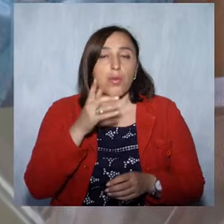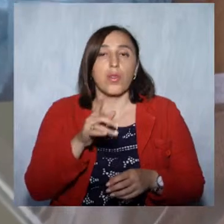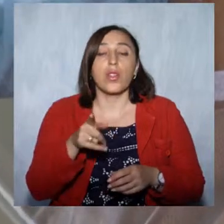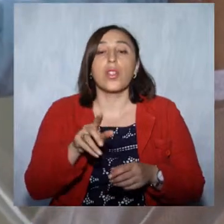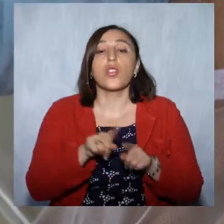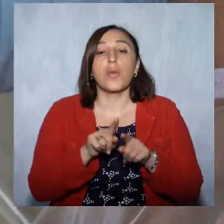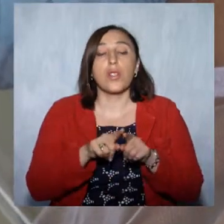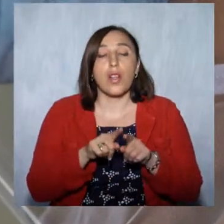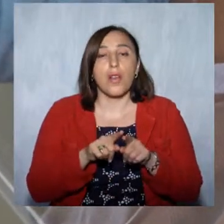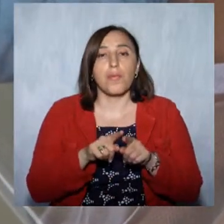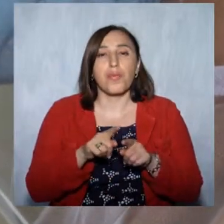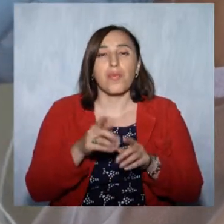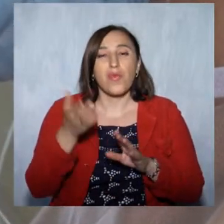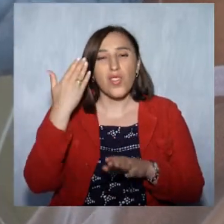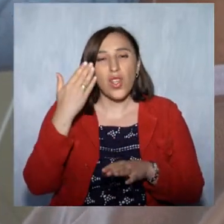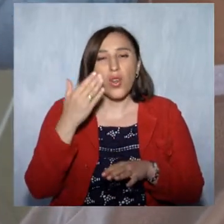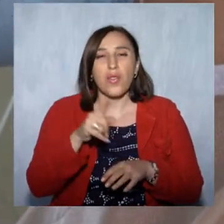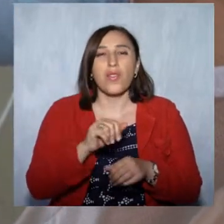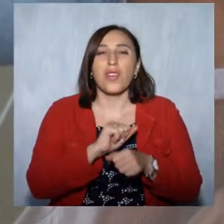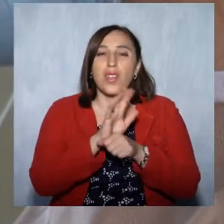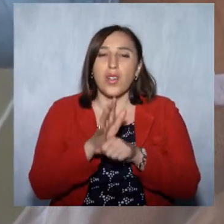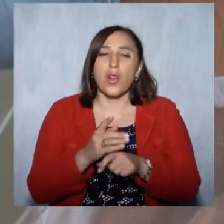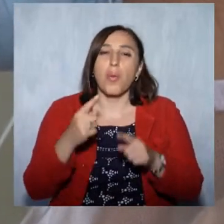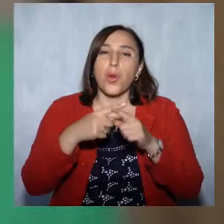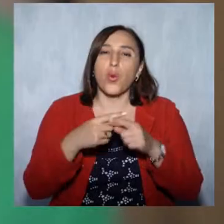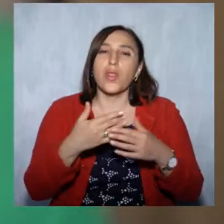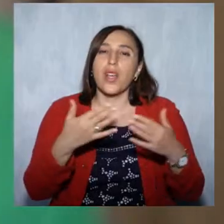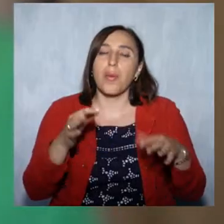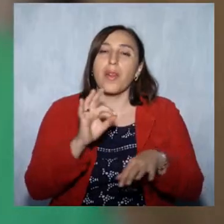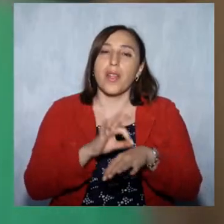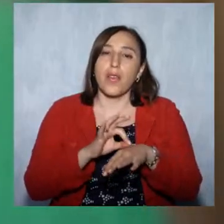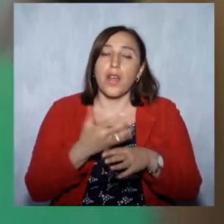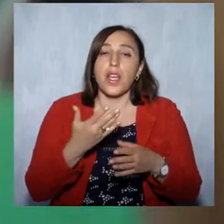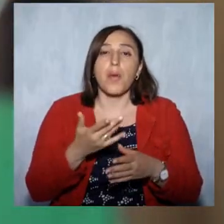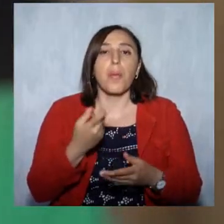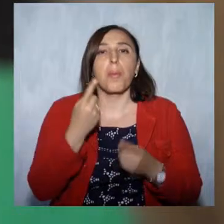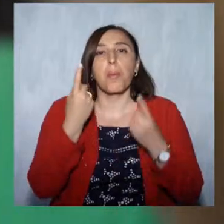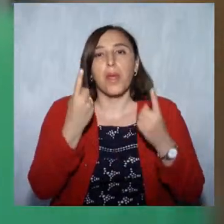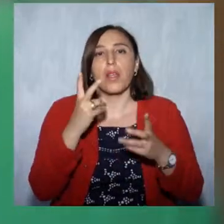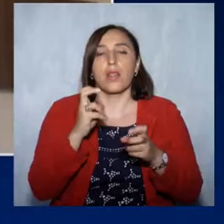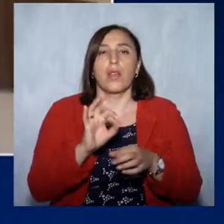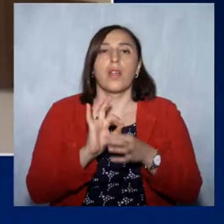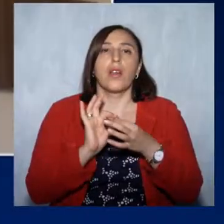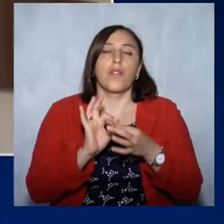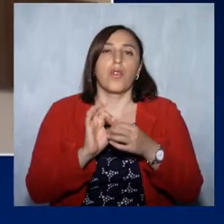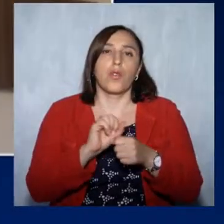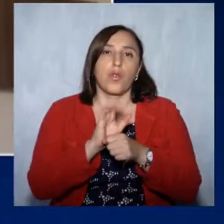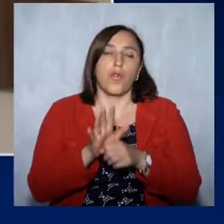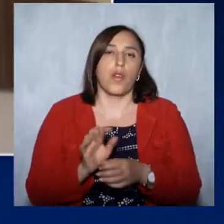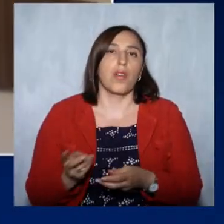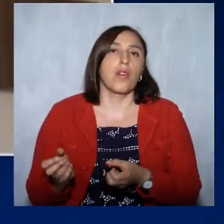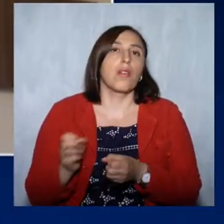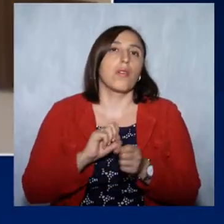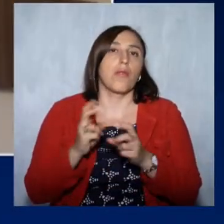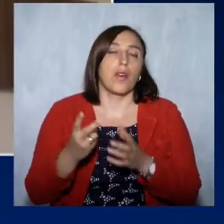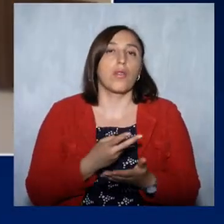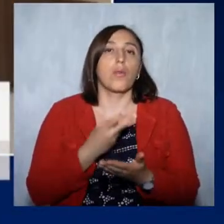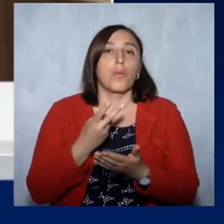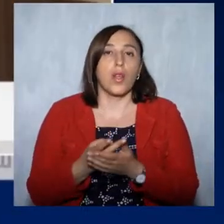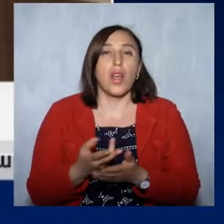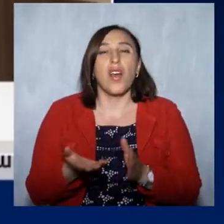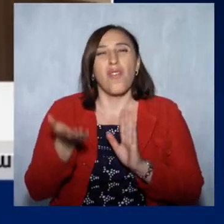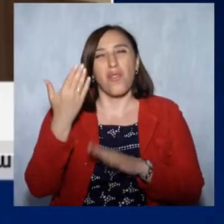ուղեկցվող հիվանդություններ չունեցող երիտասարդների, որոնց մոտ ըստ նրա հիվանդությունը շատ ծանր է ընթանում։ Եթե նախկինում որպես